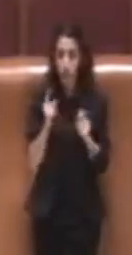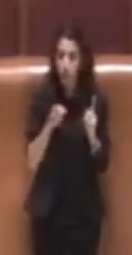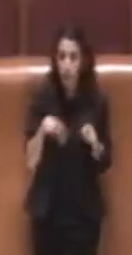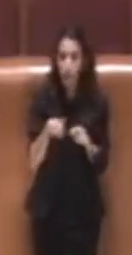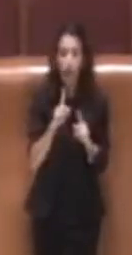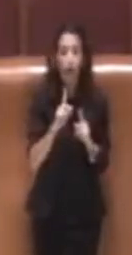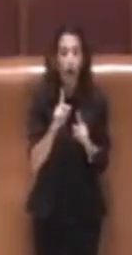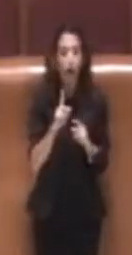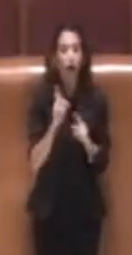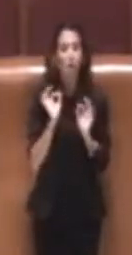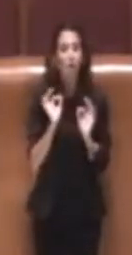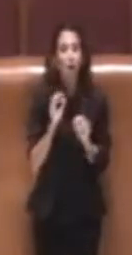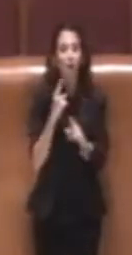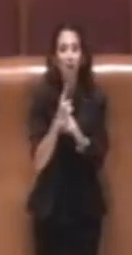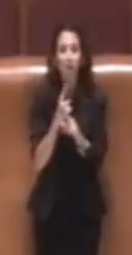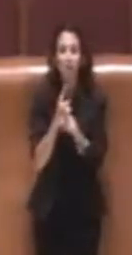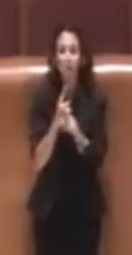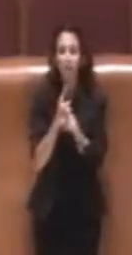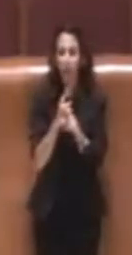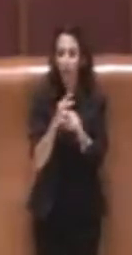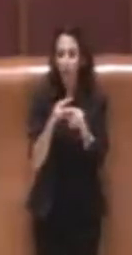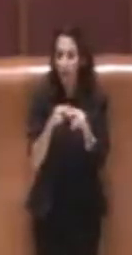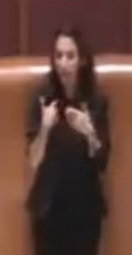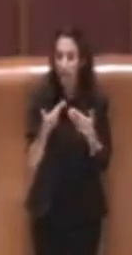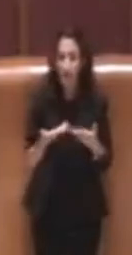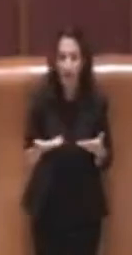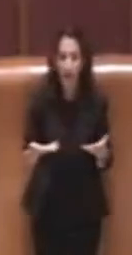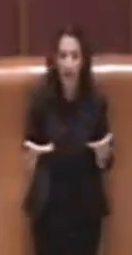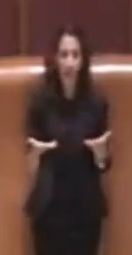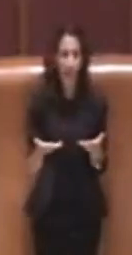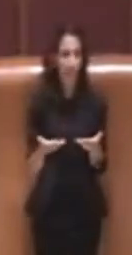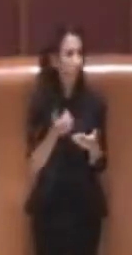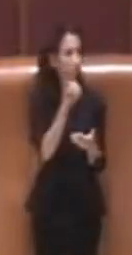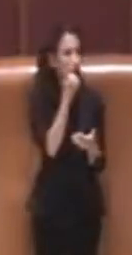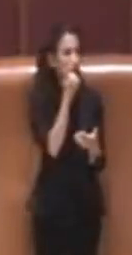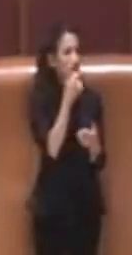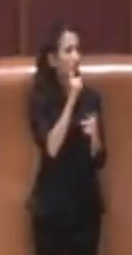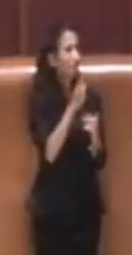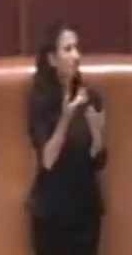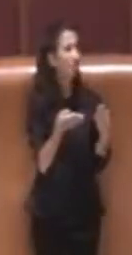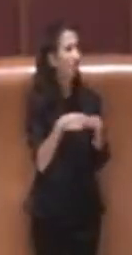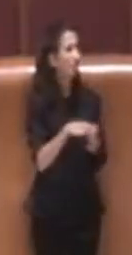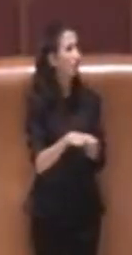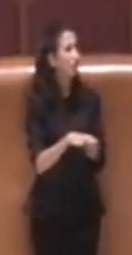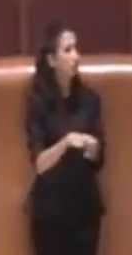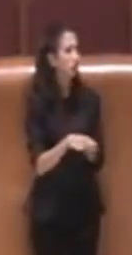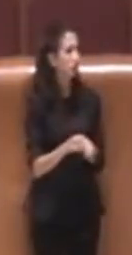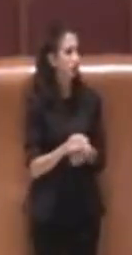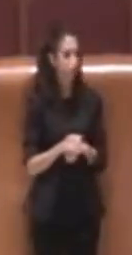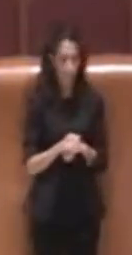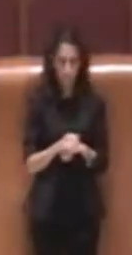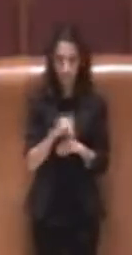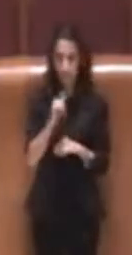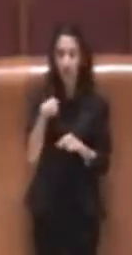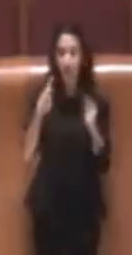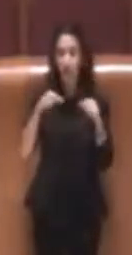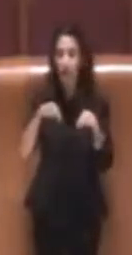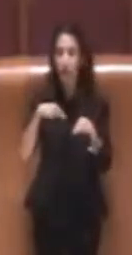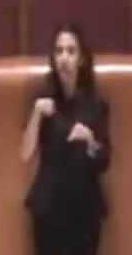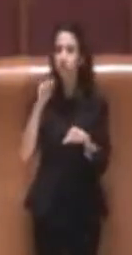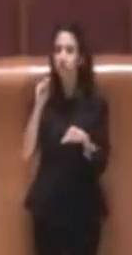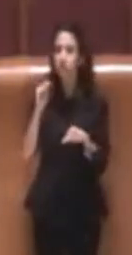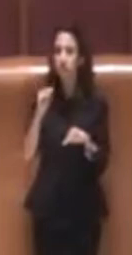popolazione, sono i fabbisogni di quello che ci è rimasto e che dobbiamo Consigliere, mi tutelare, scusi, la devo il invitare a nostro concludere. ambiente. È per questo che vi chiedo di